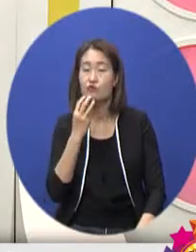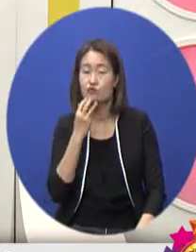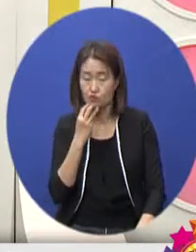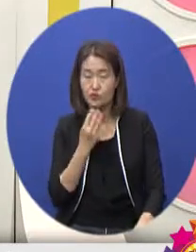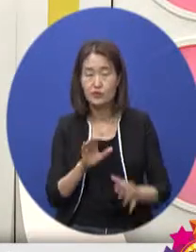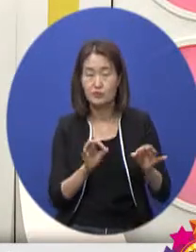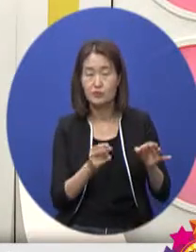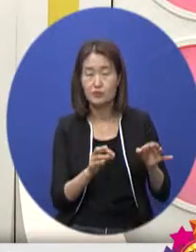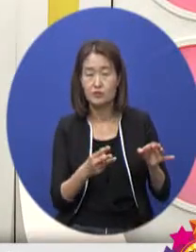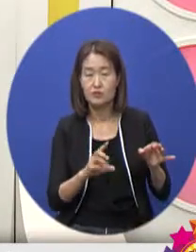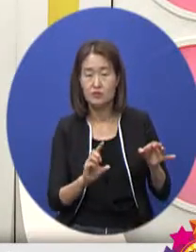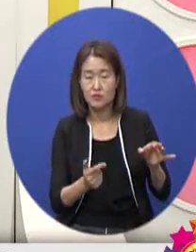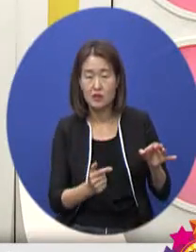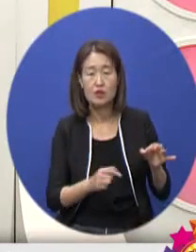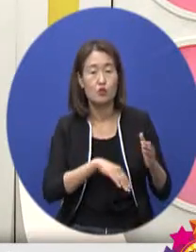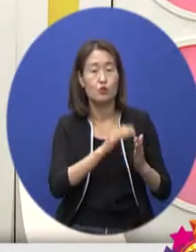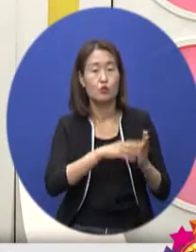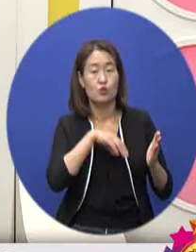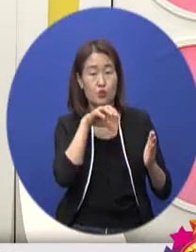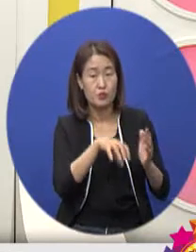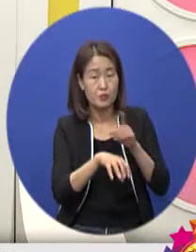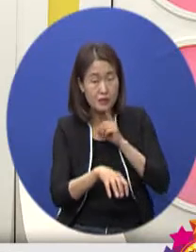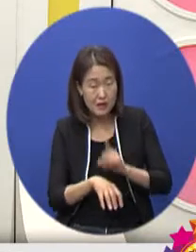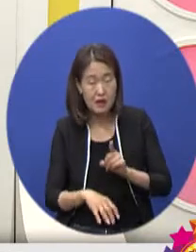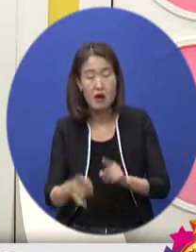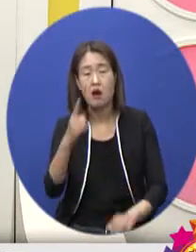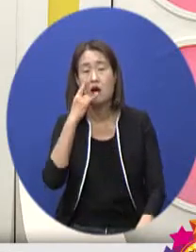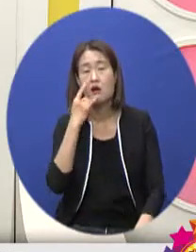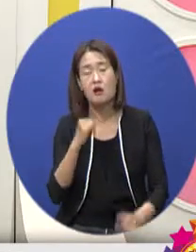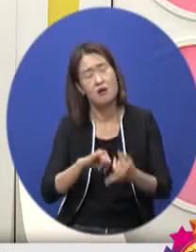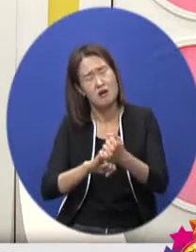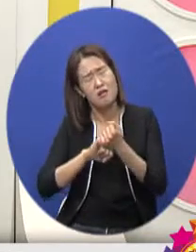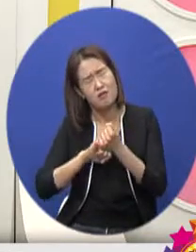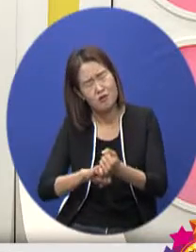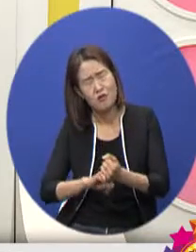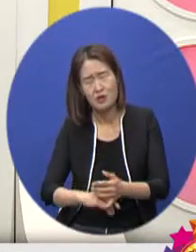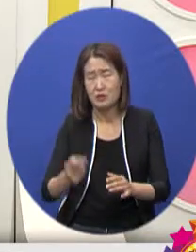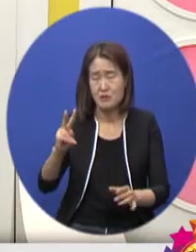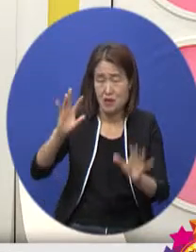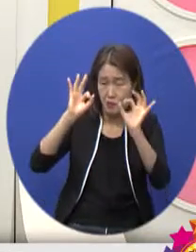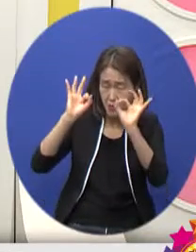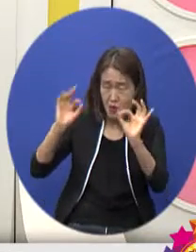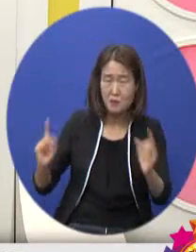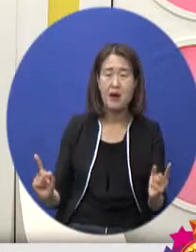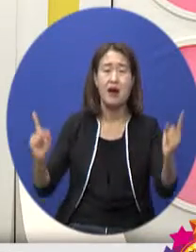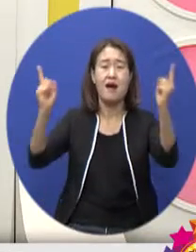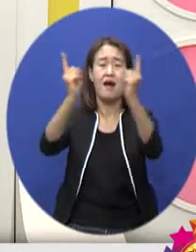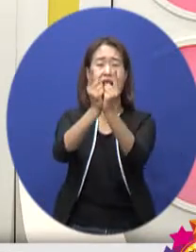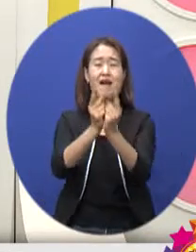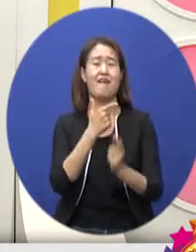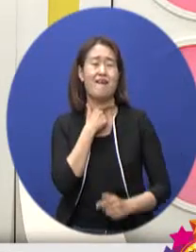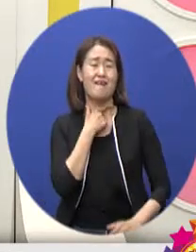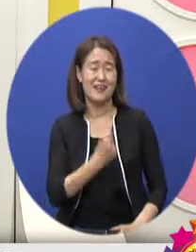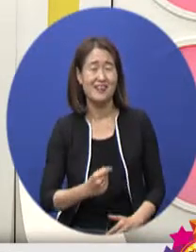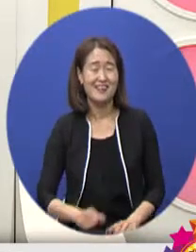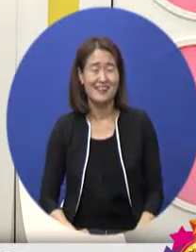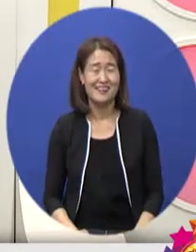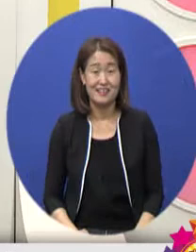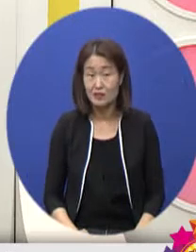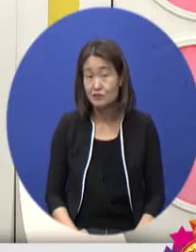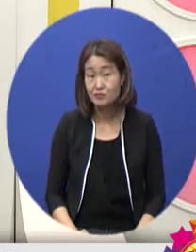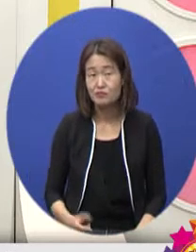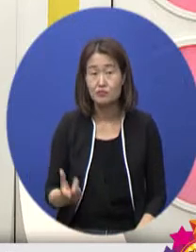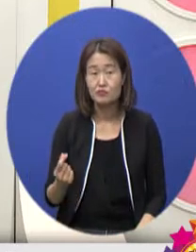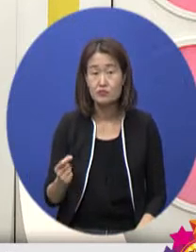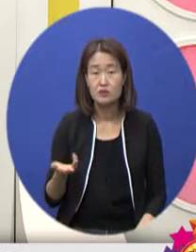어머니는 동두천. 네. 네. 네, 어머니가 꼭 이 방송 보셔가지고 두 분이 만나시는 계기가 됐으면 좋겠네요, 어머니. 네.